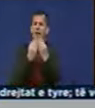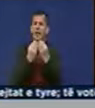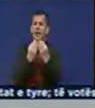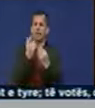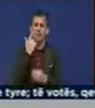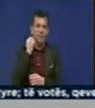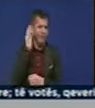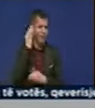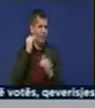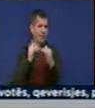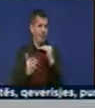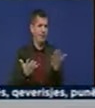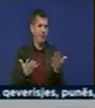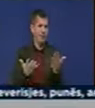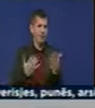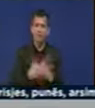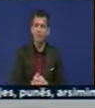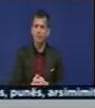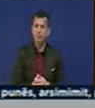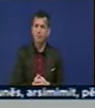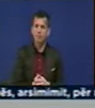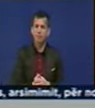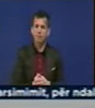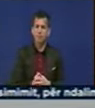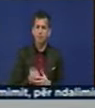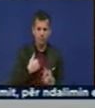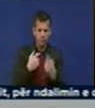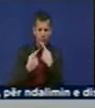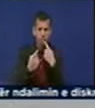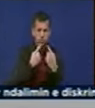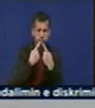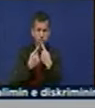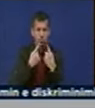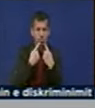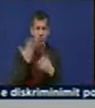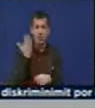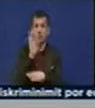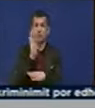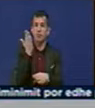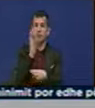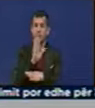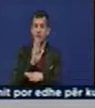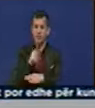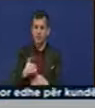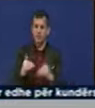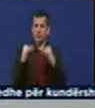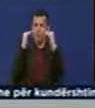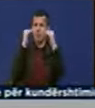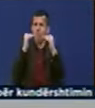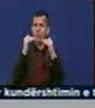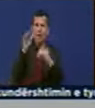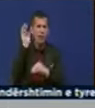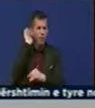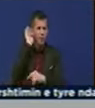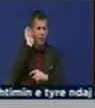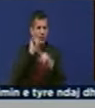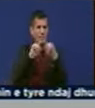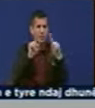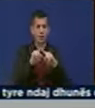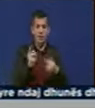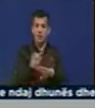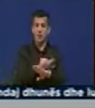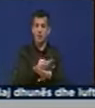gjinie. Me theks të veçantë kur kemi parasysh përfaqësimin në pozita udhëheqëse në institucione